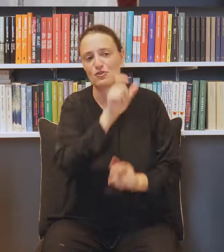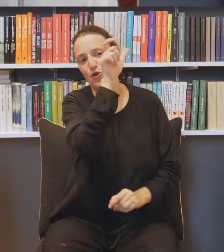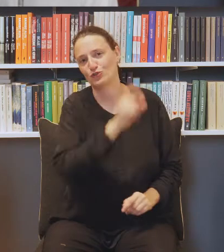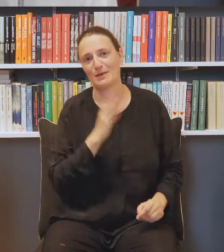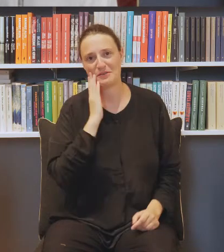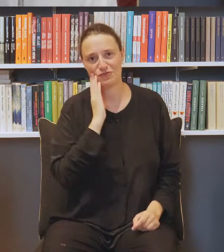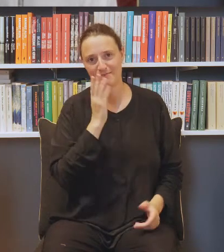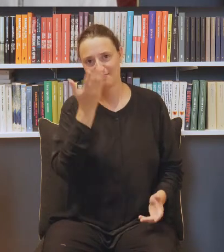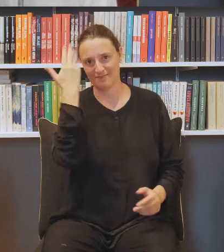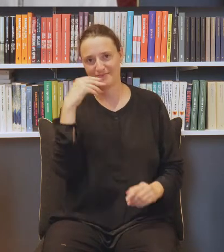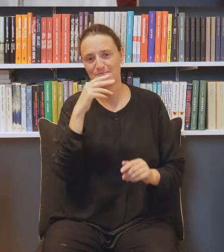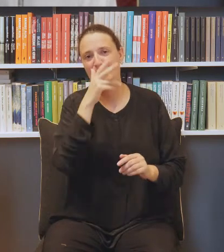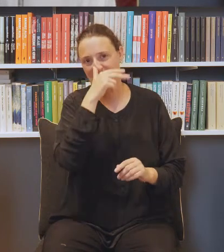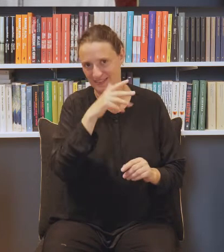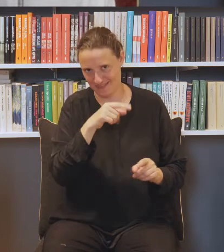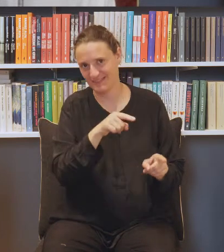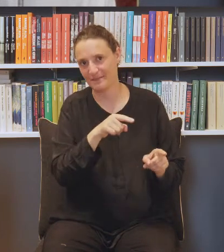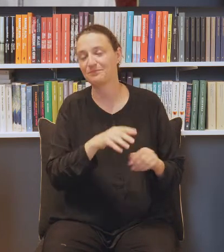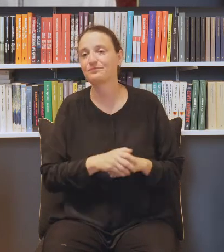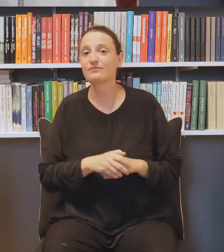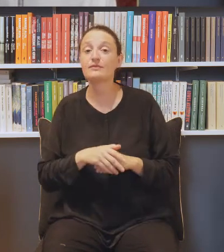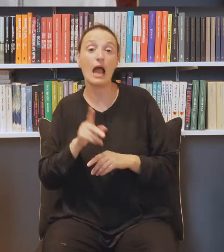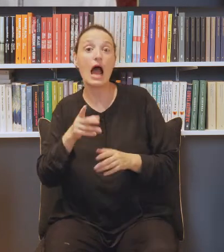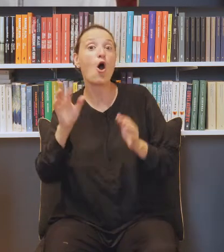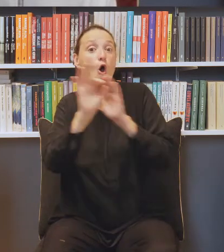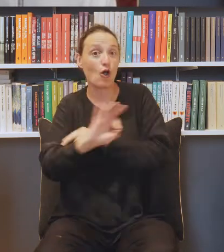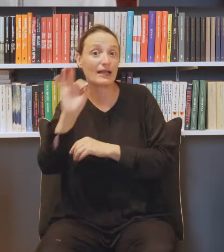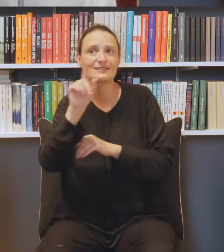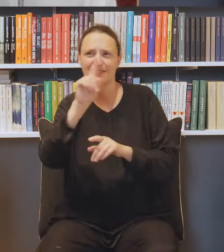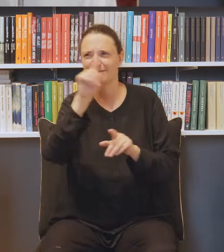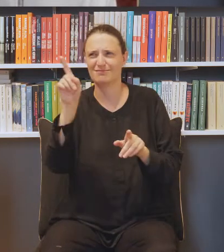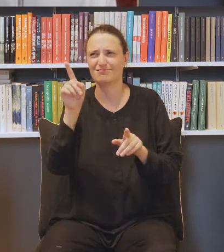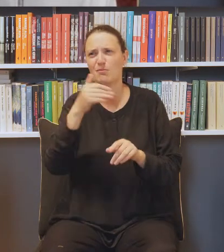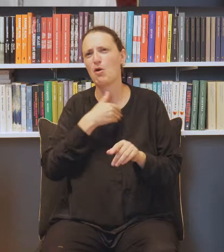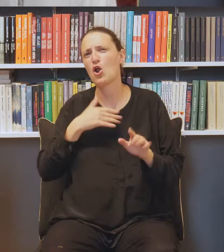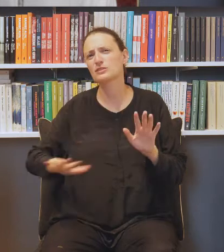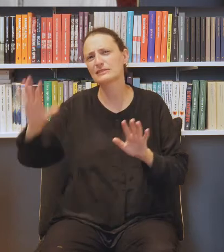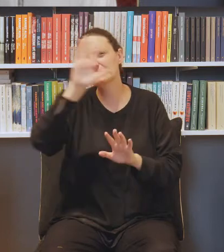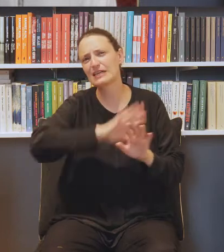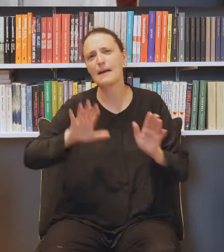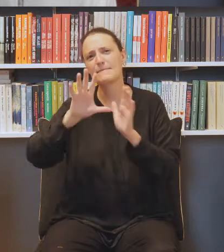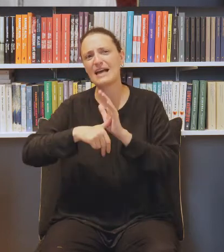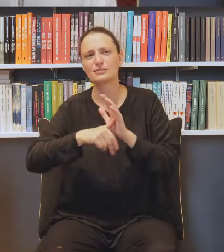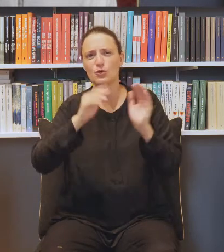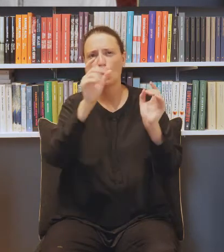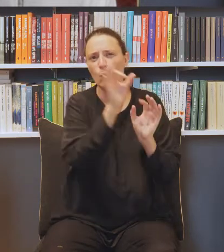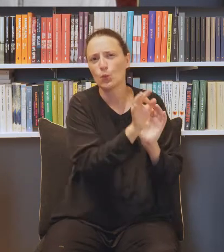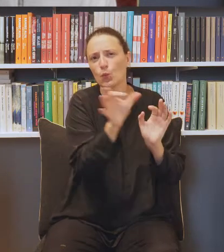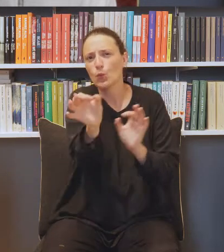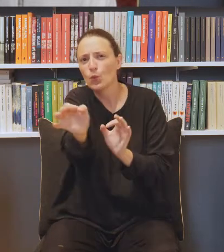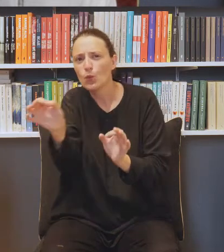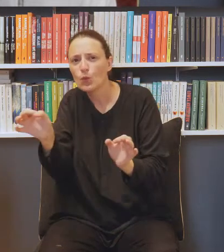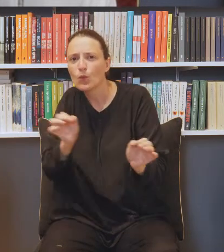przeczytał. W Polsce generalnie mało kto, znaczy w mniejszych miastach raczej właśnie się nie czyta